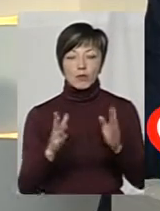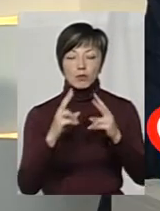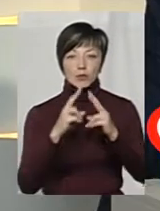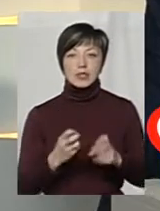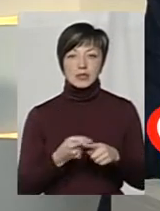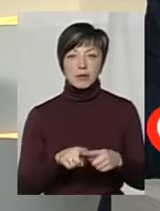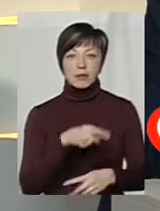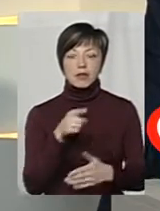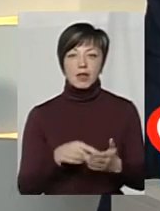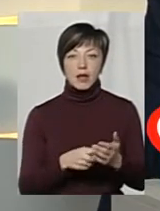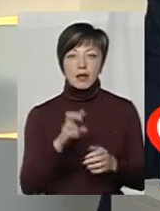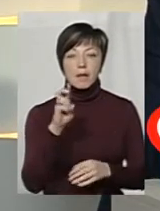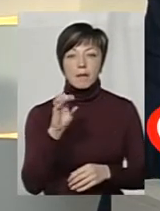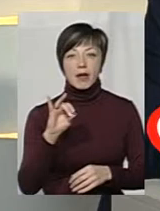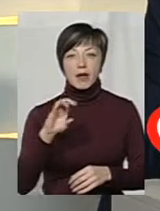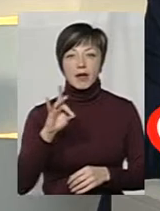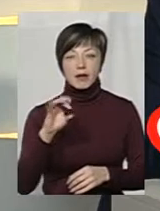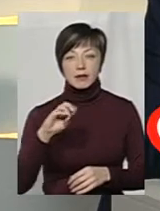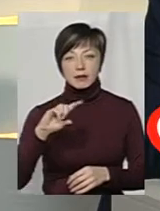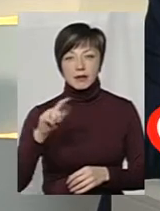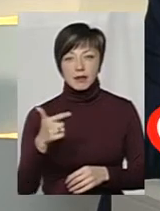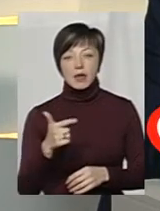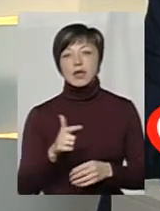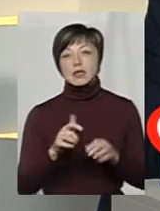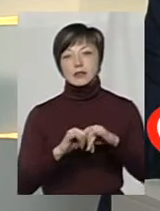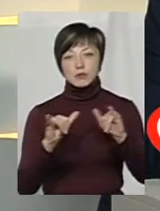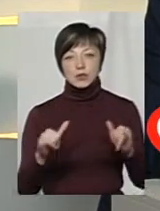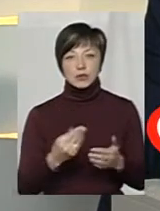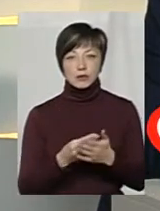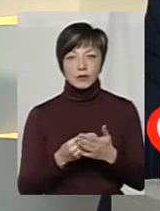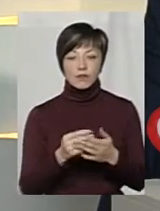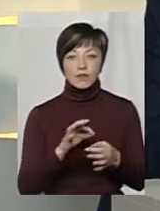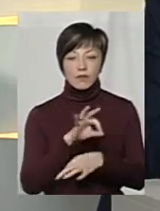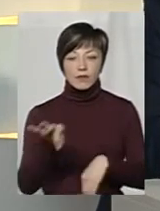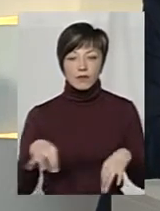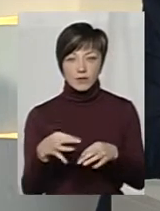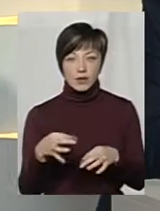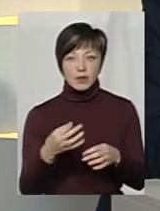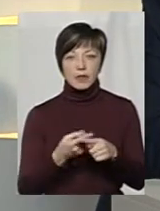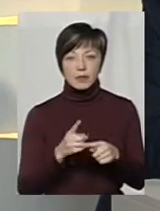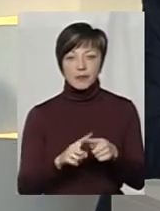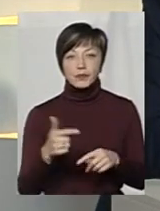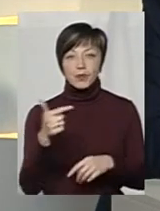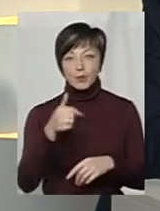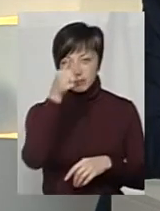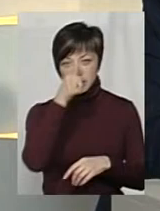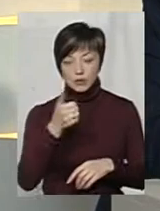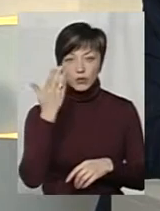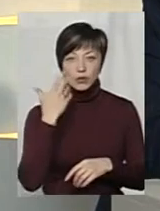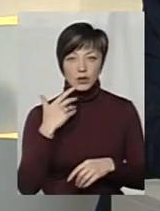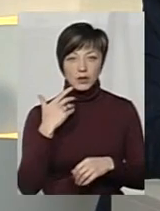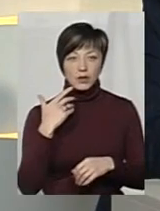розглядати це питання в березні місяці, тому що збільшиться ресурс за рахунок вільних лишків. І, скажімо так, в грудні місяці, коли